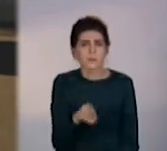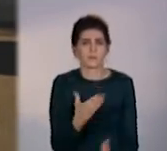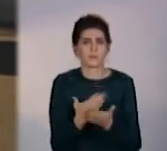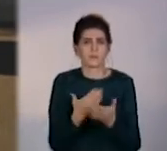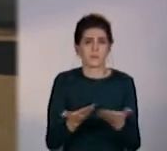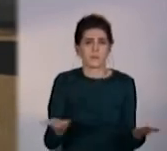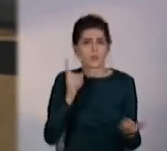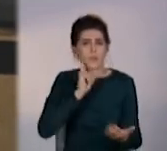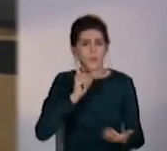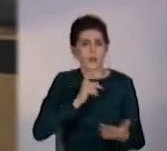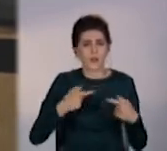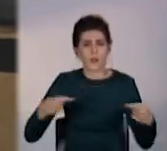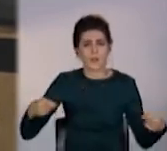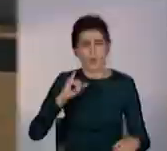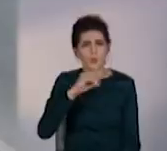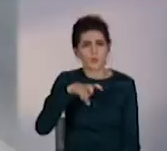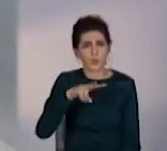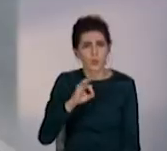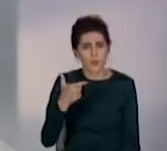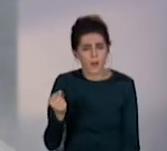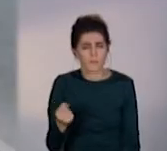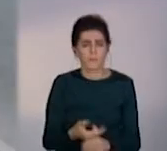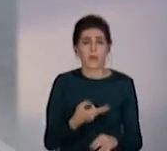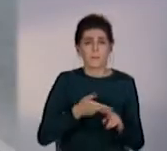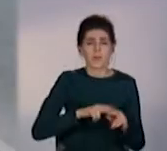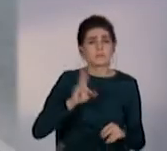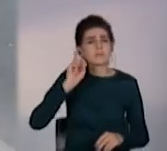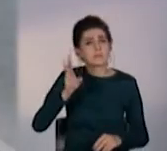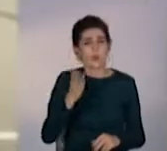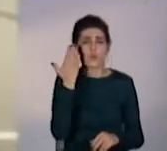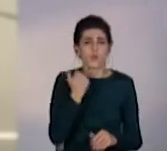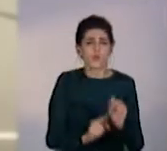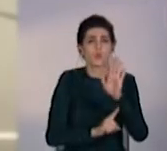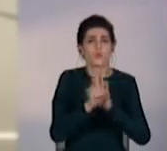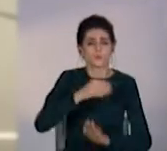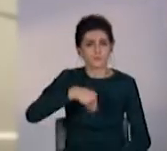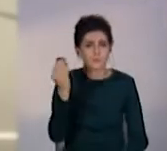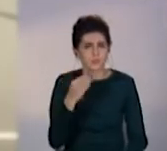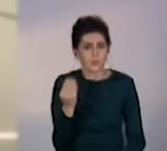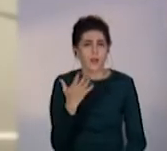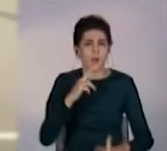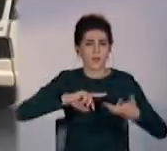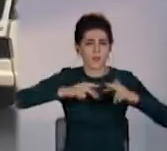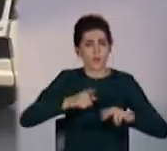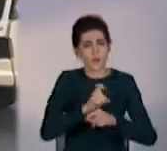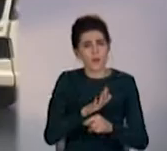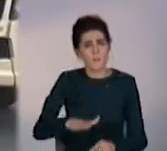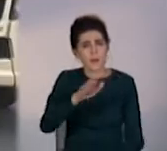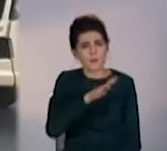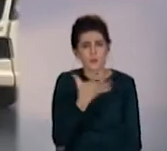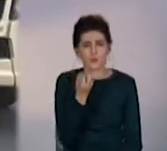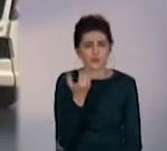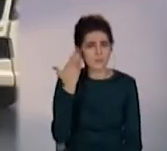що необхідно для движення транспорту. Та коли запрацює монетизація проїзду на Донбасі, та чи запрацює взагалі,